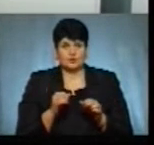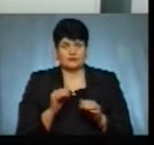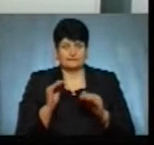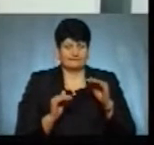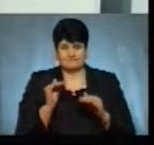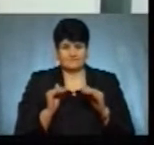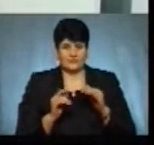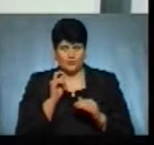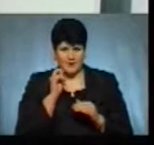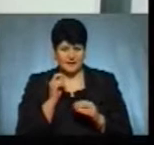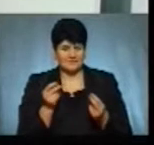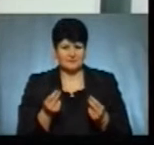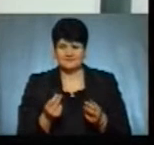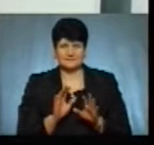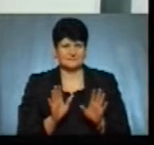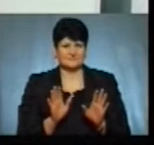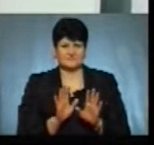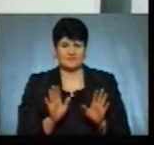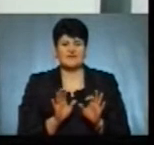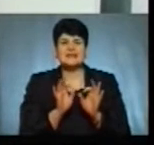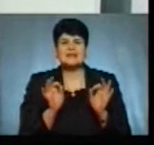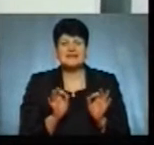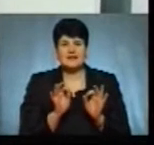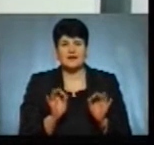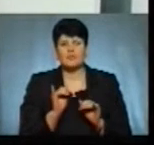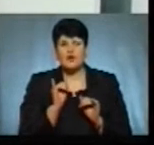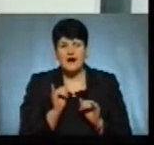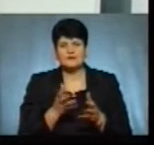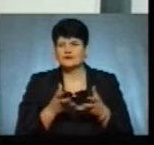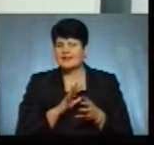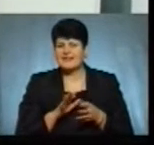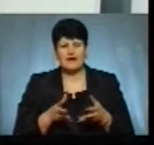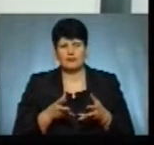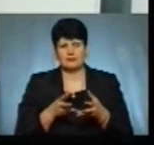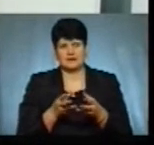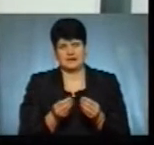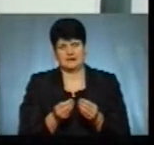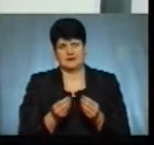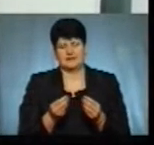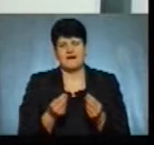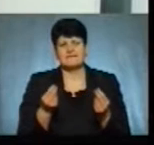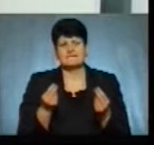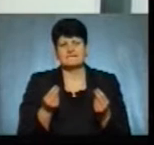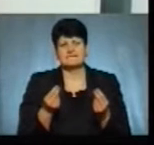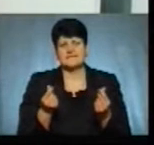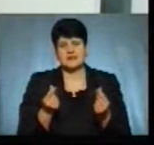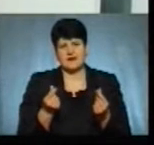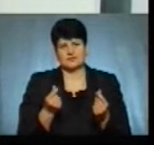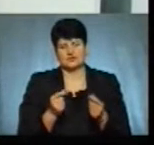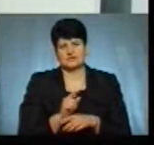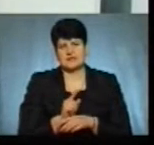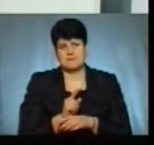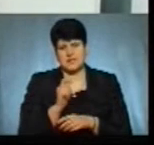ні. Скажімо так, він жодним чином негативно не вплине на фінансову стабільність України. Ну, а забезпечити